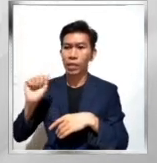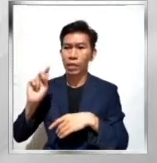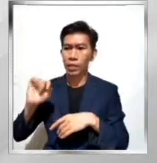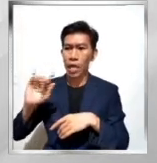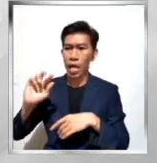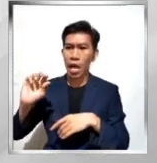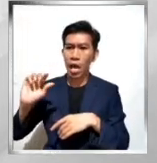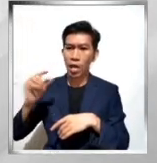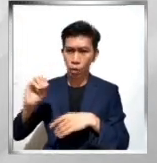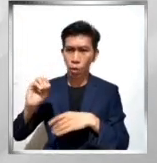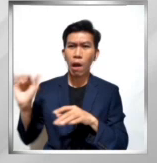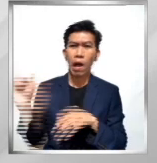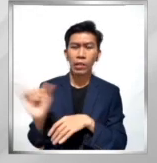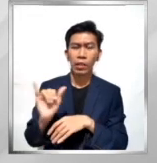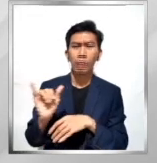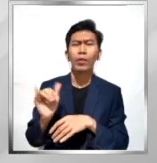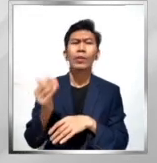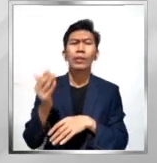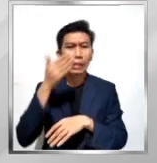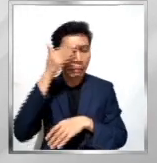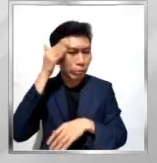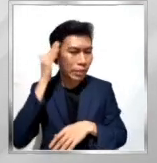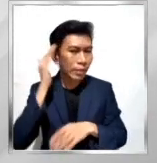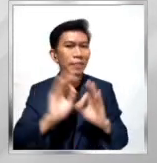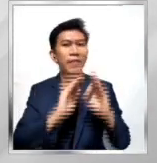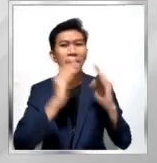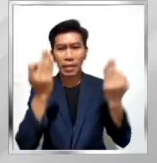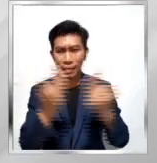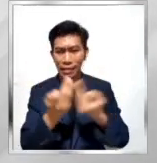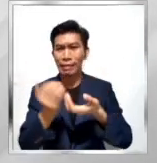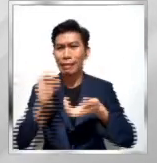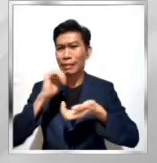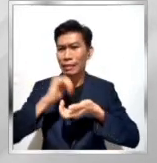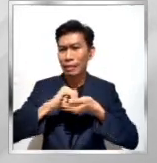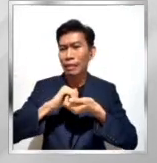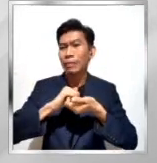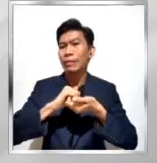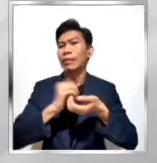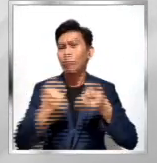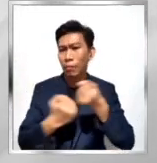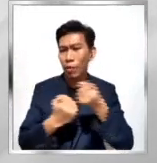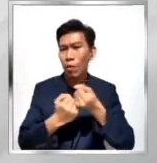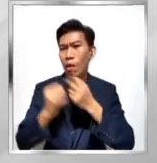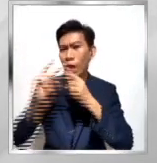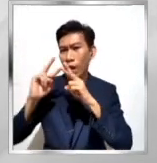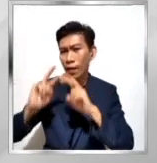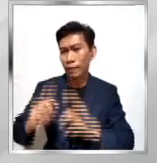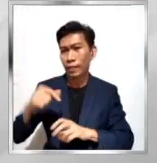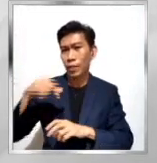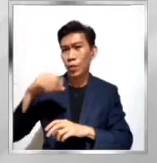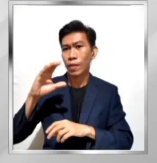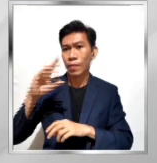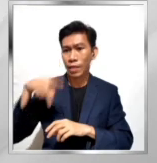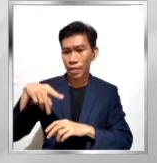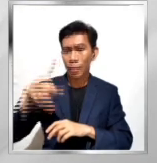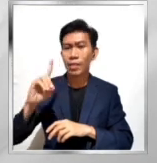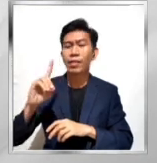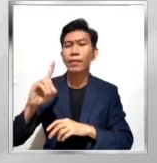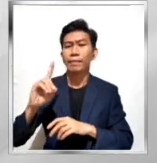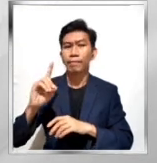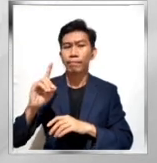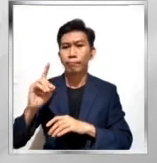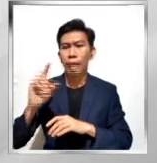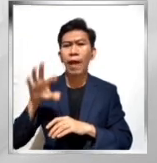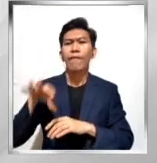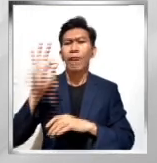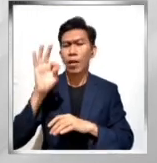na makapagtulungan po dito sa Criminal Investigation and Detection Unit, dito po sa QCPD, para po malaman po talaga kung